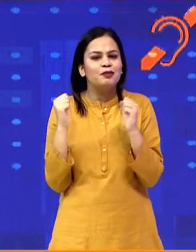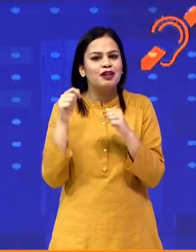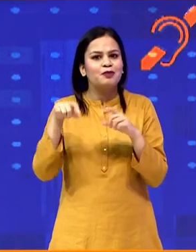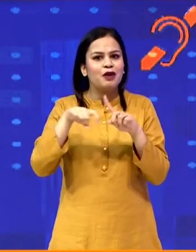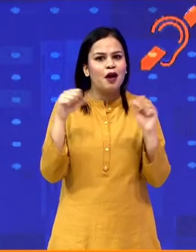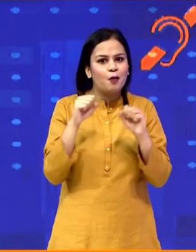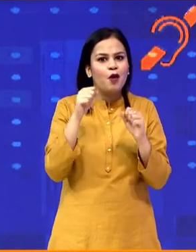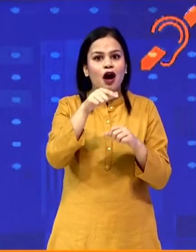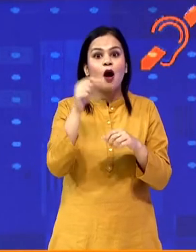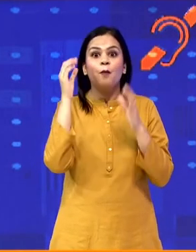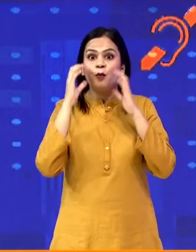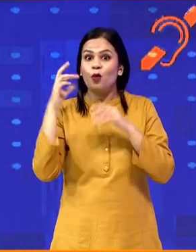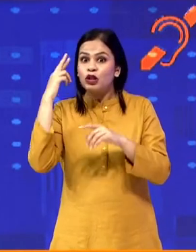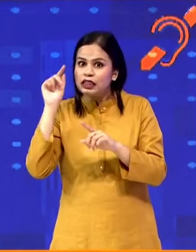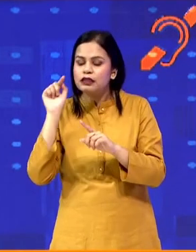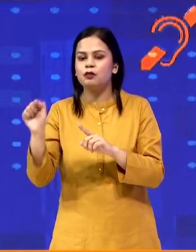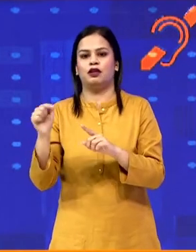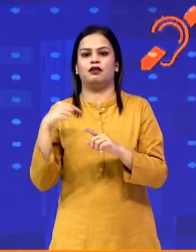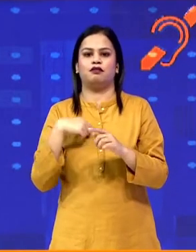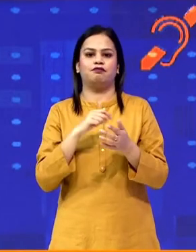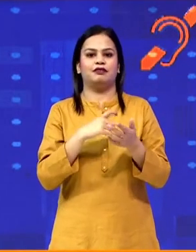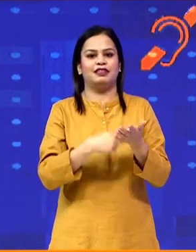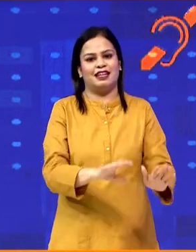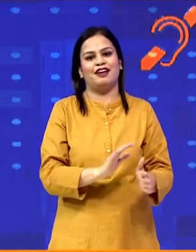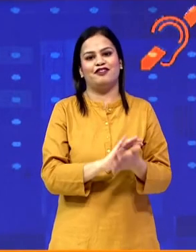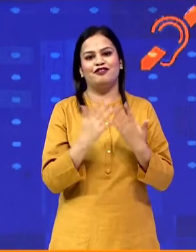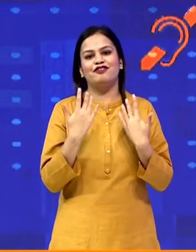की वजह मैं अभी पार्लियामेंट में होता